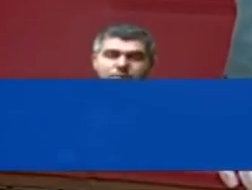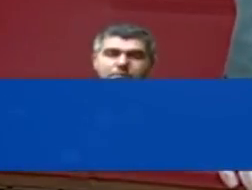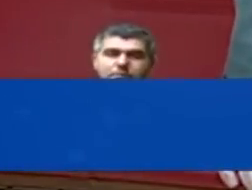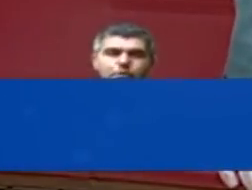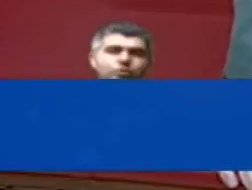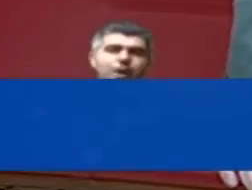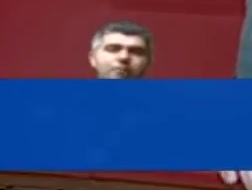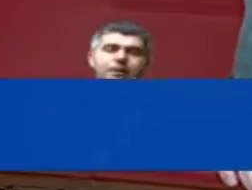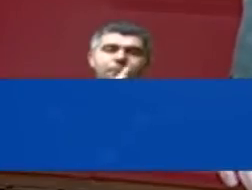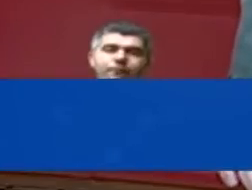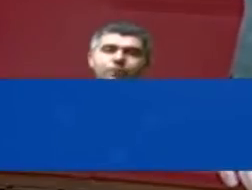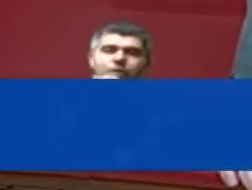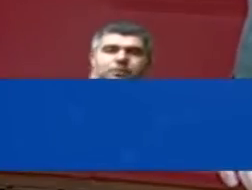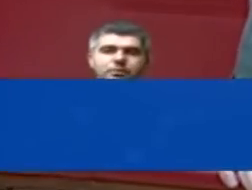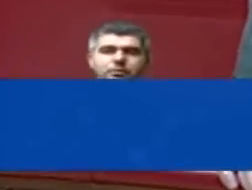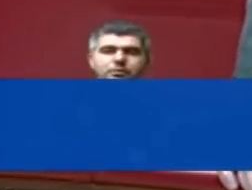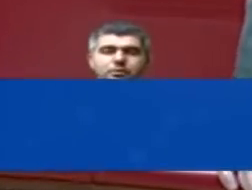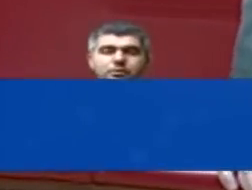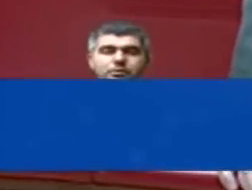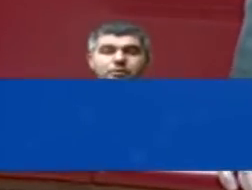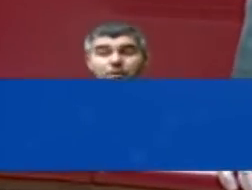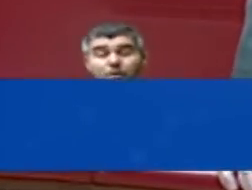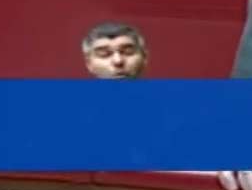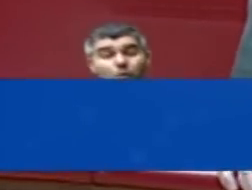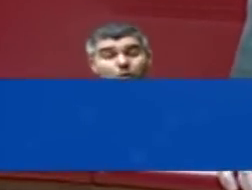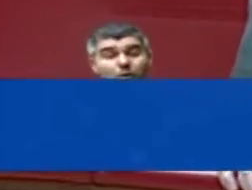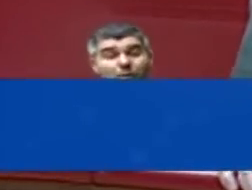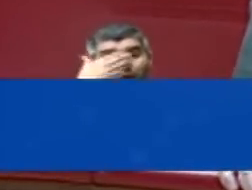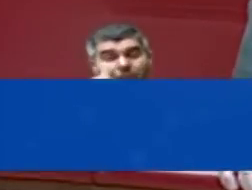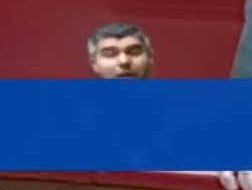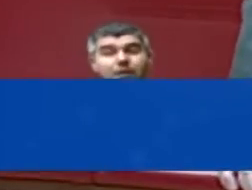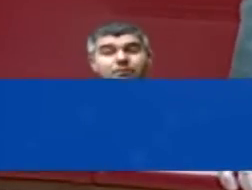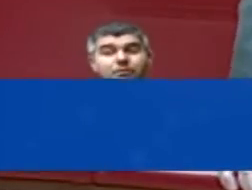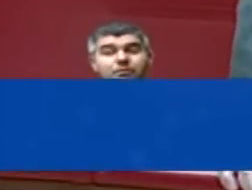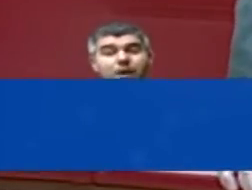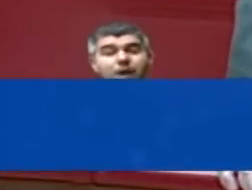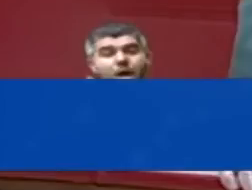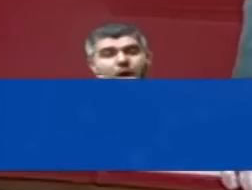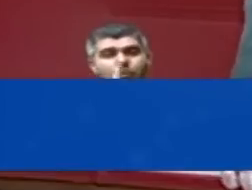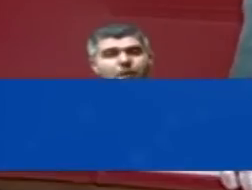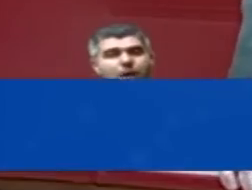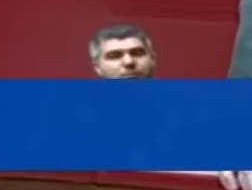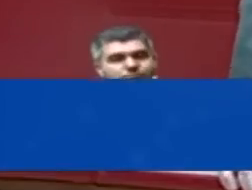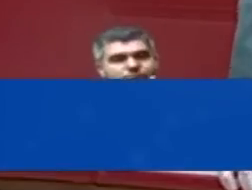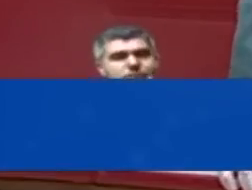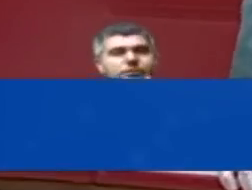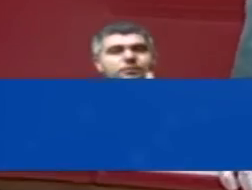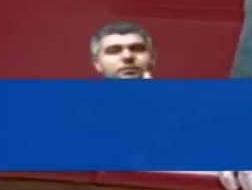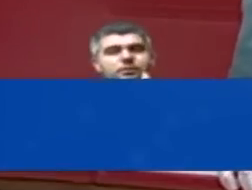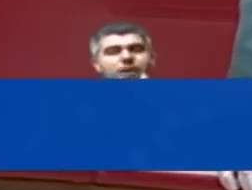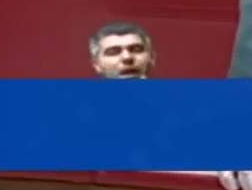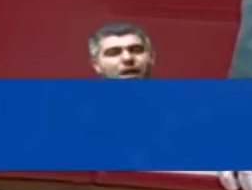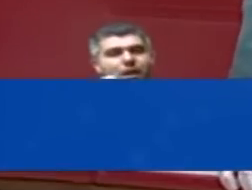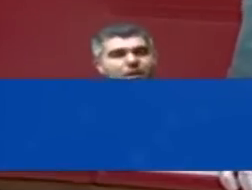ان الانجاز 100% مخطئ. انا تنقولوا اليوم في المغرب بلد اللي هو الحمد لله في طريق النمو، واللي تيحاول